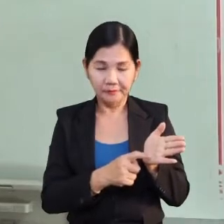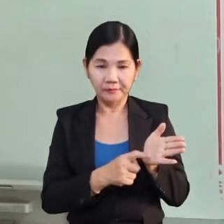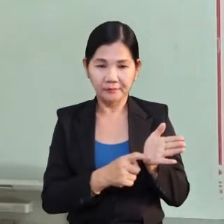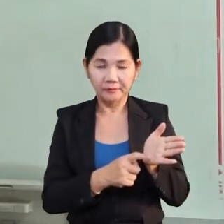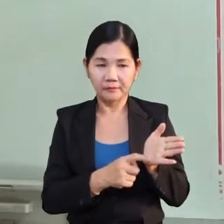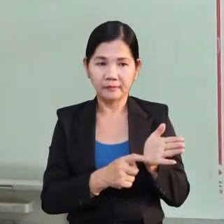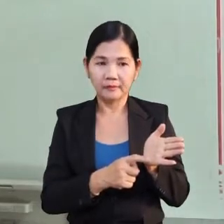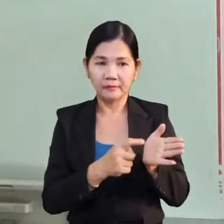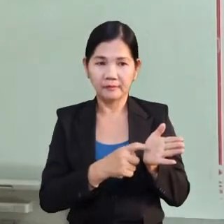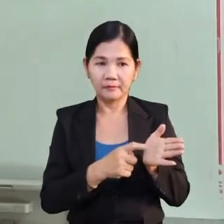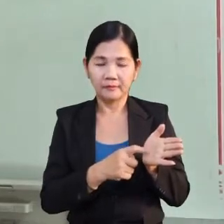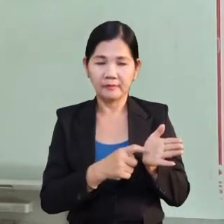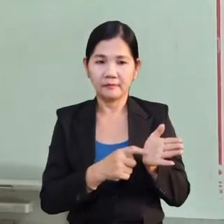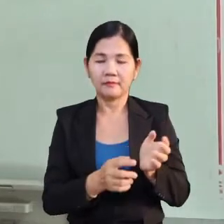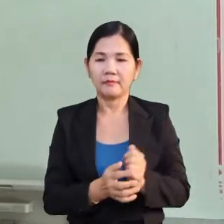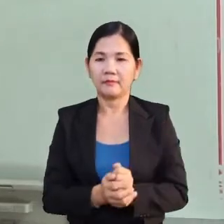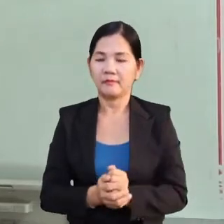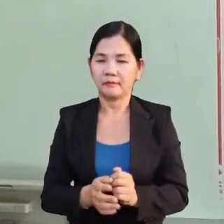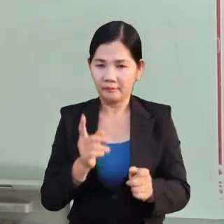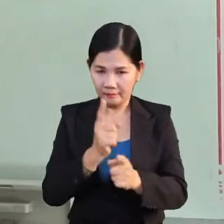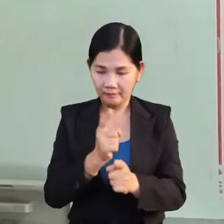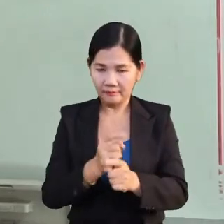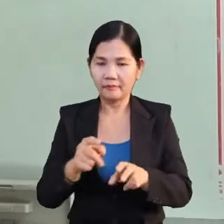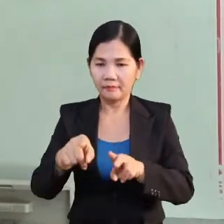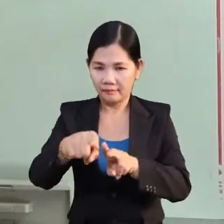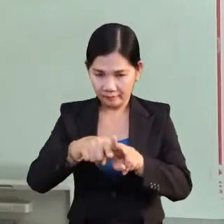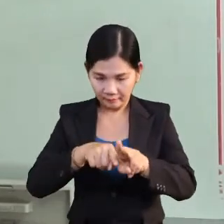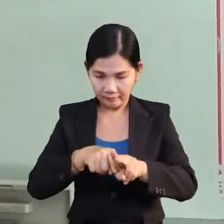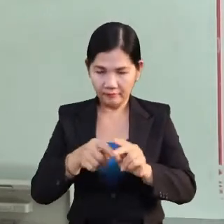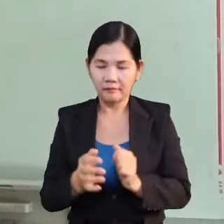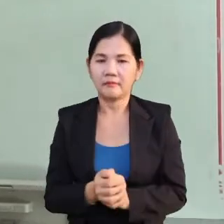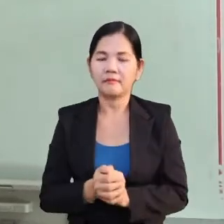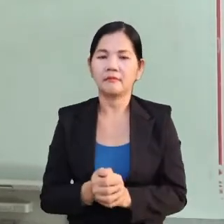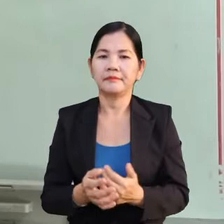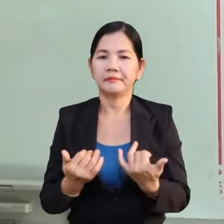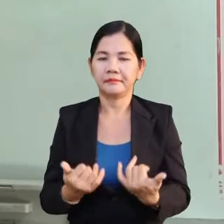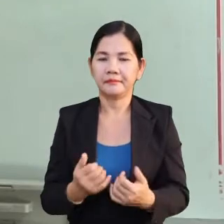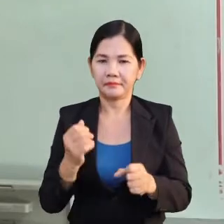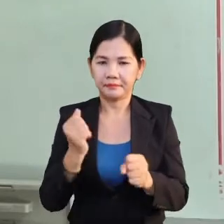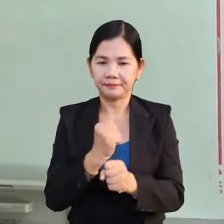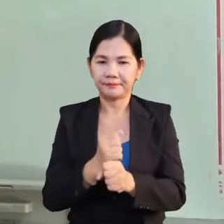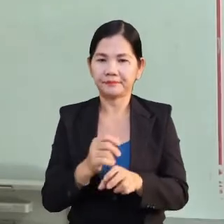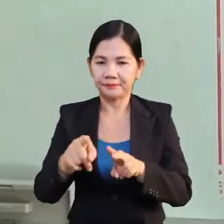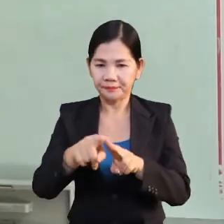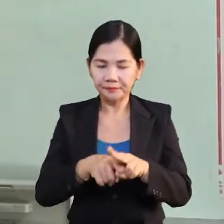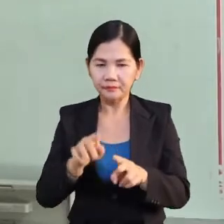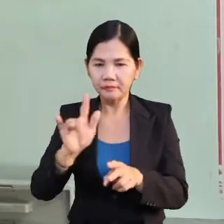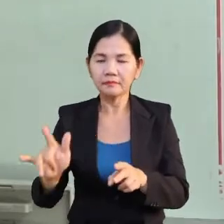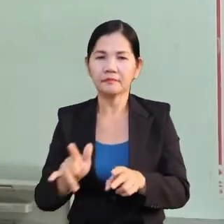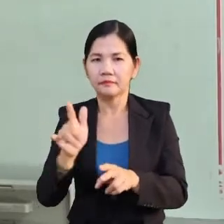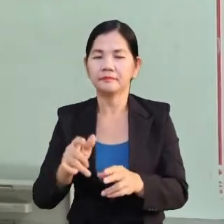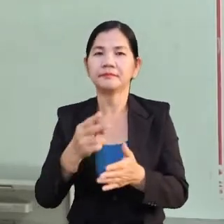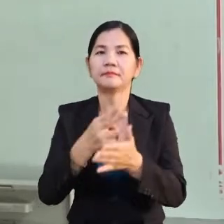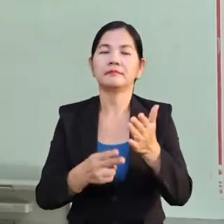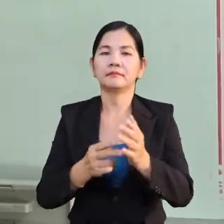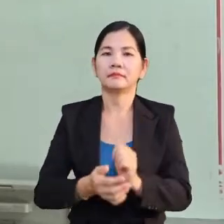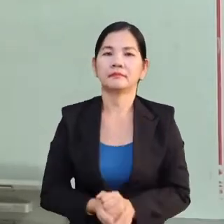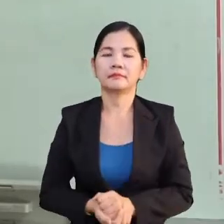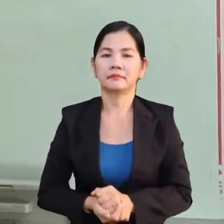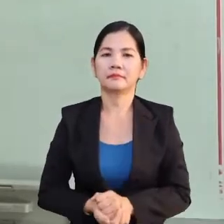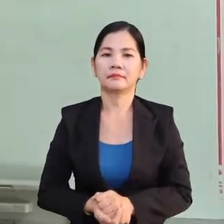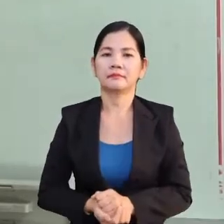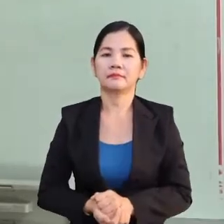ចាអីគេចាគឺជាបន្ទាត់អញ្ចឹងកូនគិតមើលតើយើងប្រើបន្ទាត់សម្រាប់ធ្វើអ្វីកូន